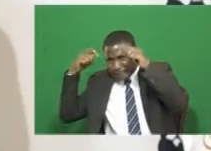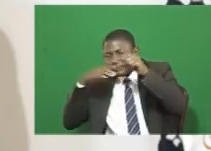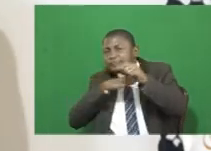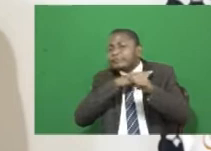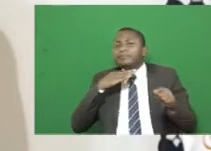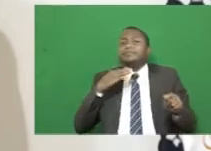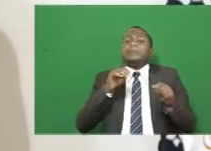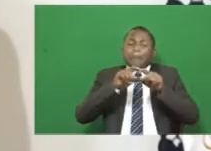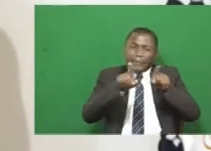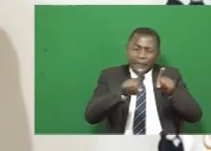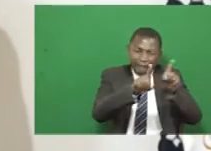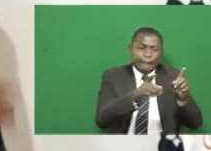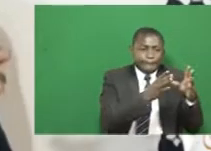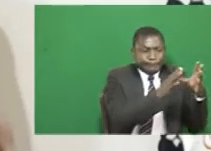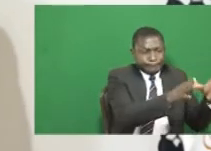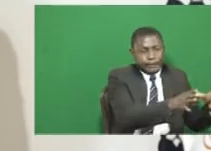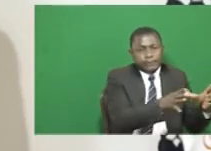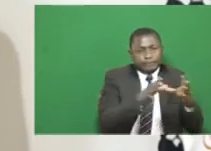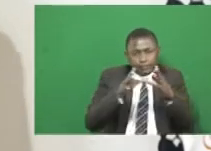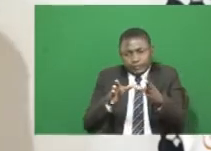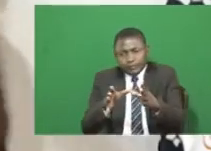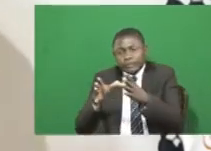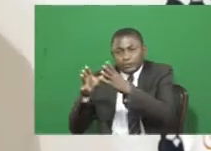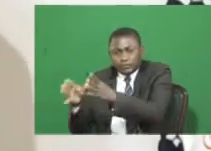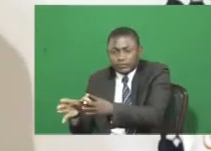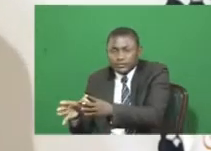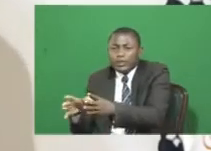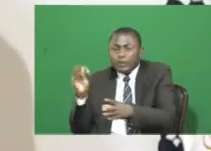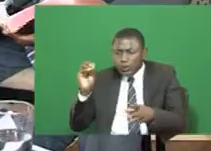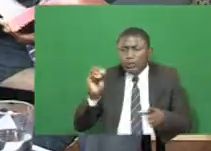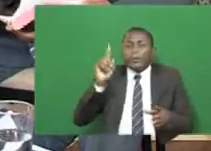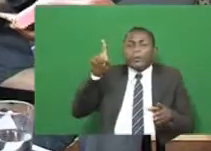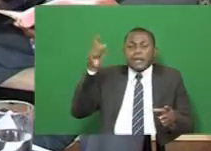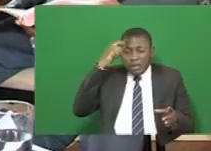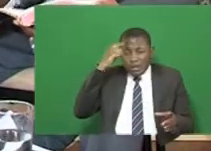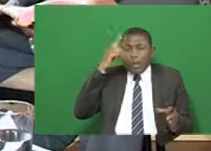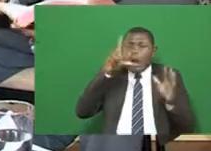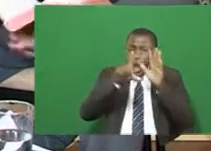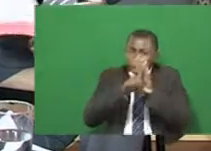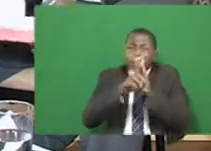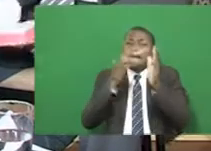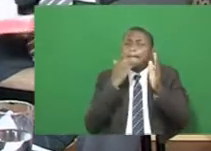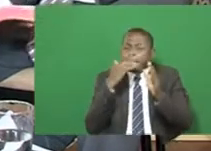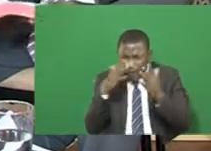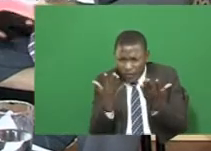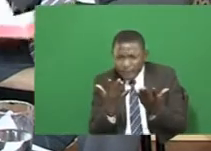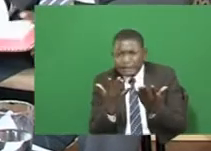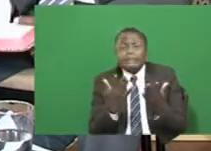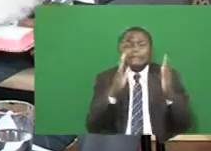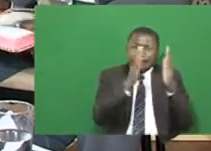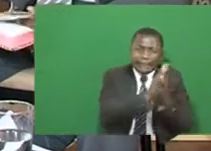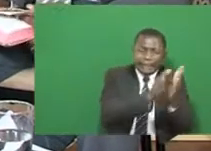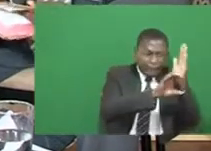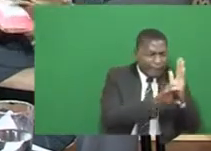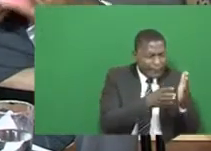wakaguma nekufa kwa Jesu. Haikona ungoma zvirikureva kuti tora sa Old Testament. Aiyo. Tora saere Ten Commandments